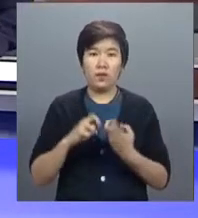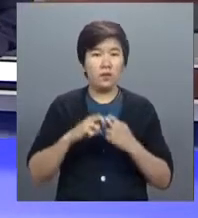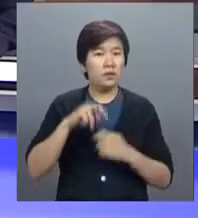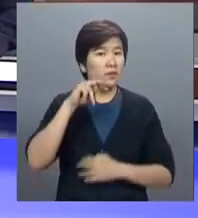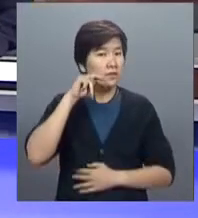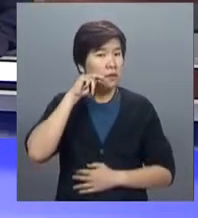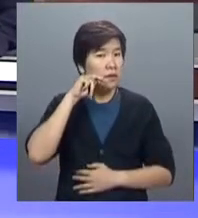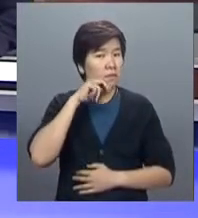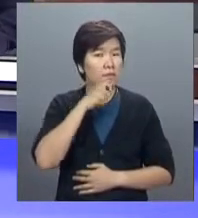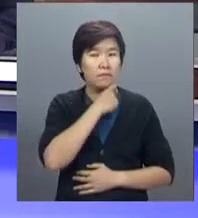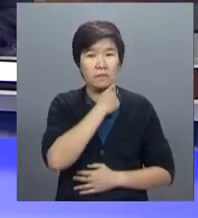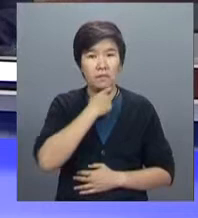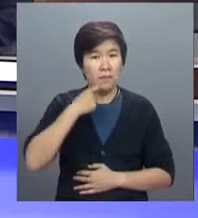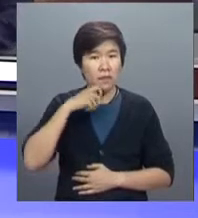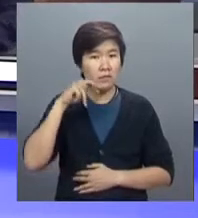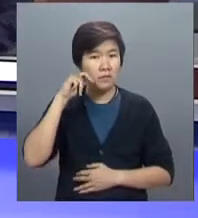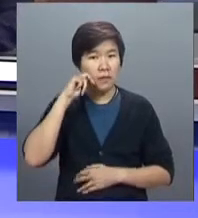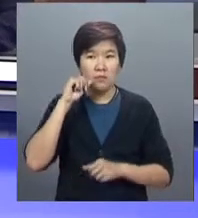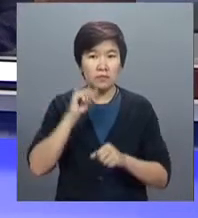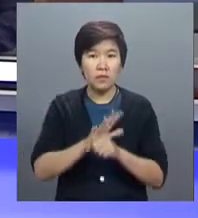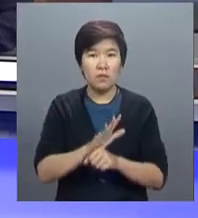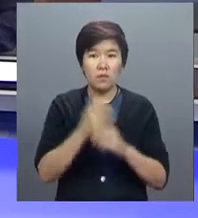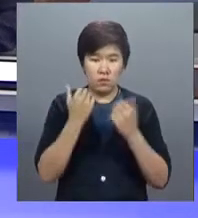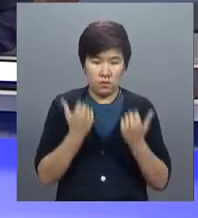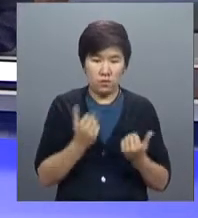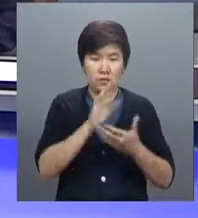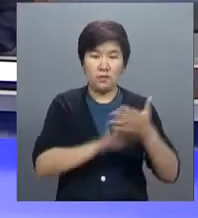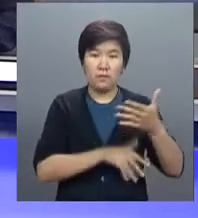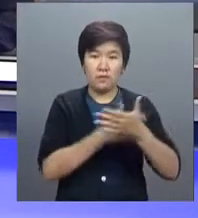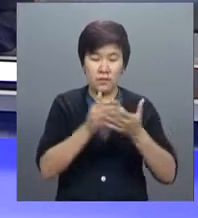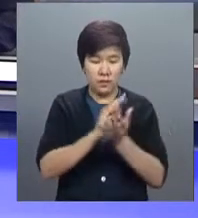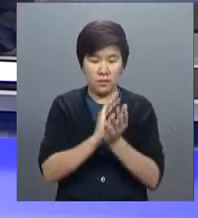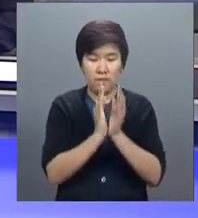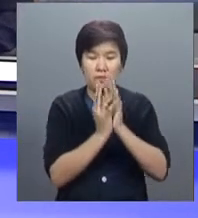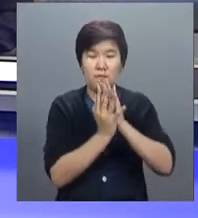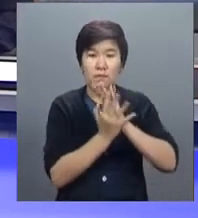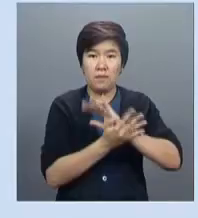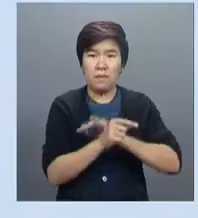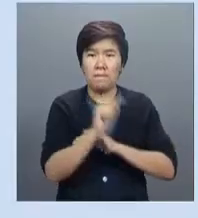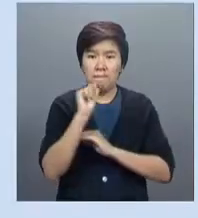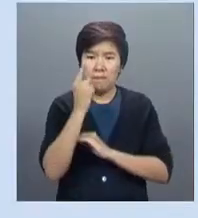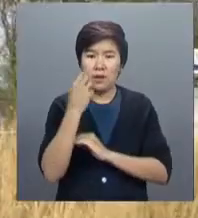คลนน้ำอย่างหนักนะคะแล้วก็ต้องมีการปรับแผนการใช้น้ำไม่ให้กระทบต่อการให้บริการผู้ป่วยค่ะ